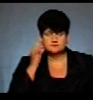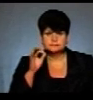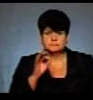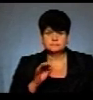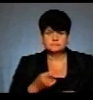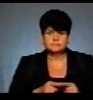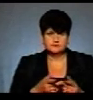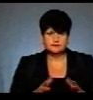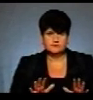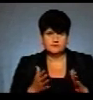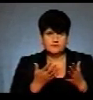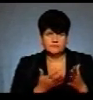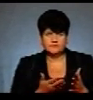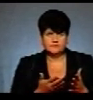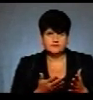це явище і